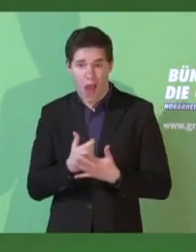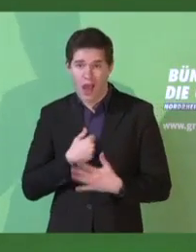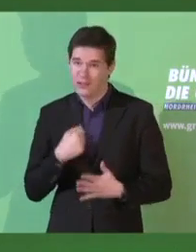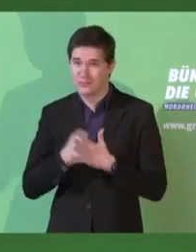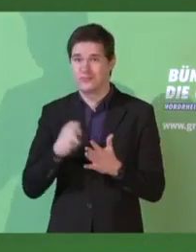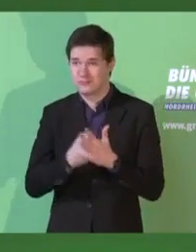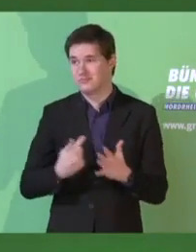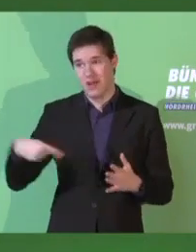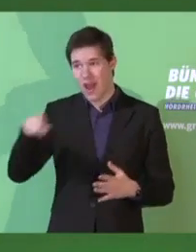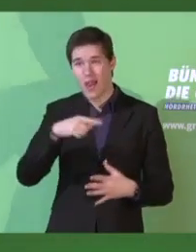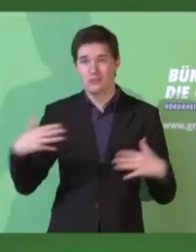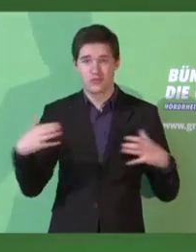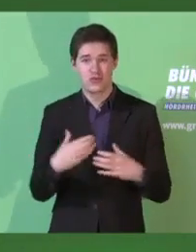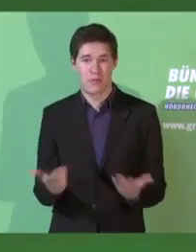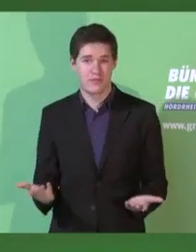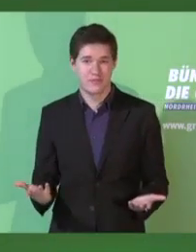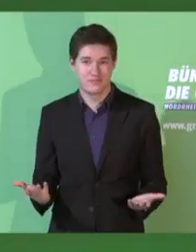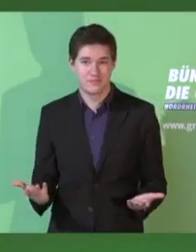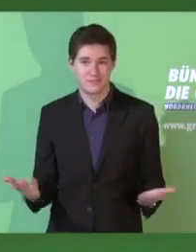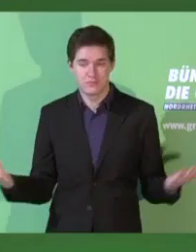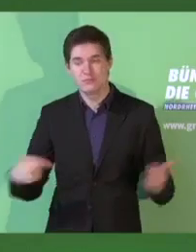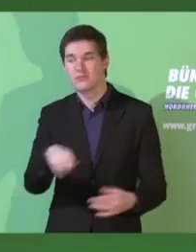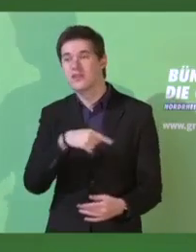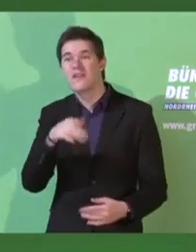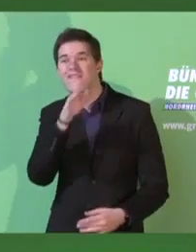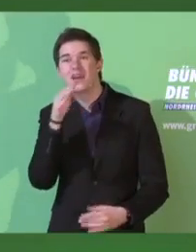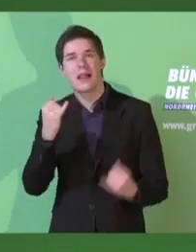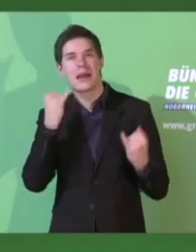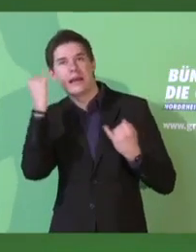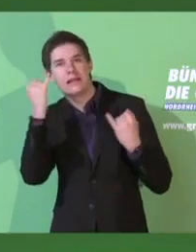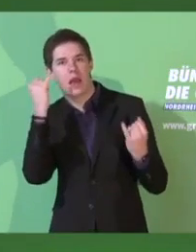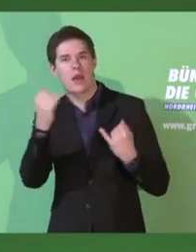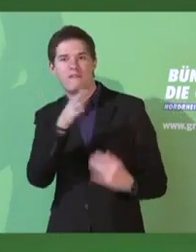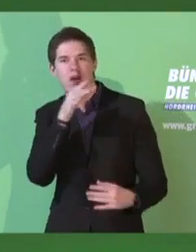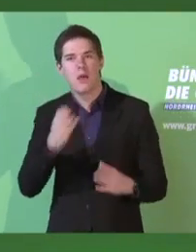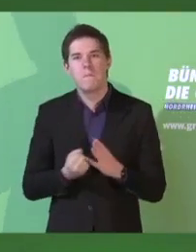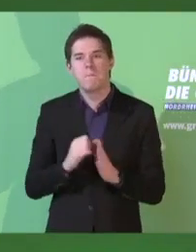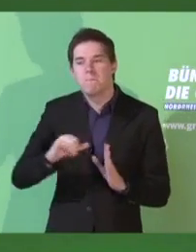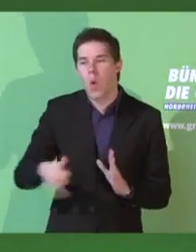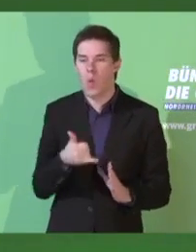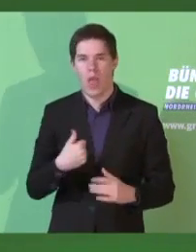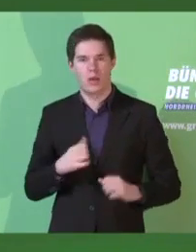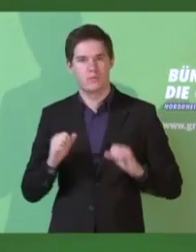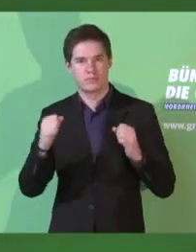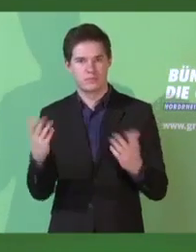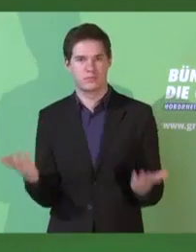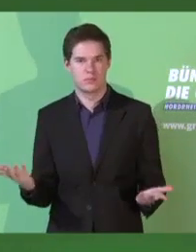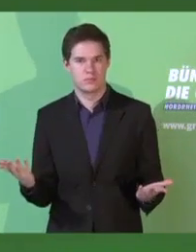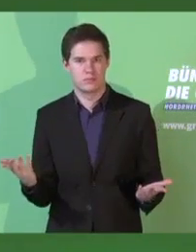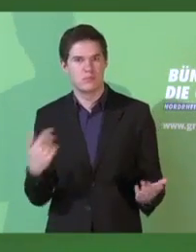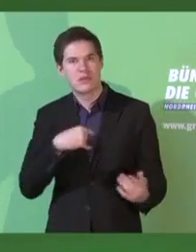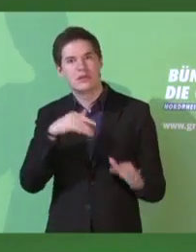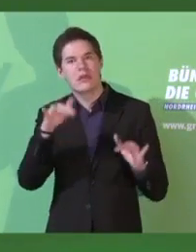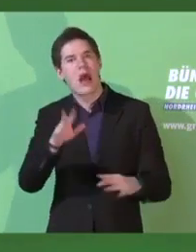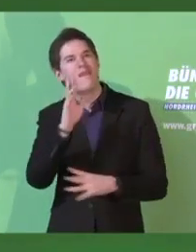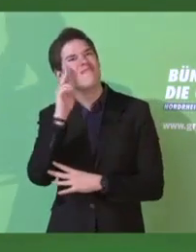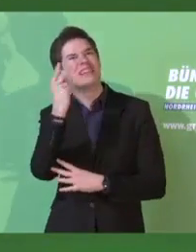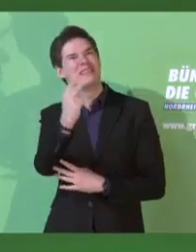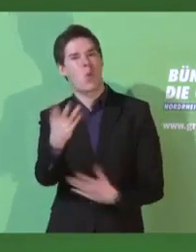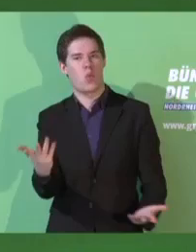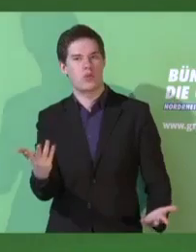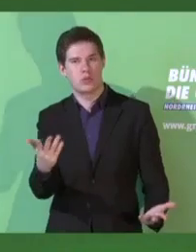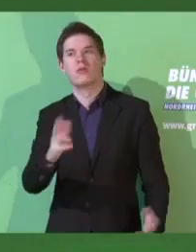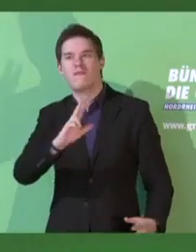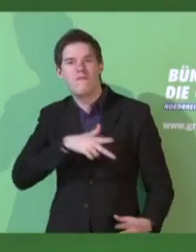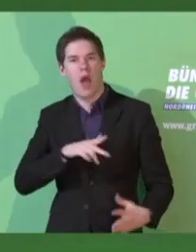gemeinsam. Dafür haben wir Ideen und Projekte entwickelt, Visionen, und wir haben sie deutlich gemacht, haben